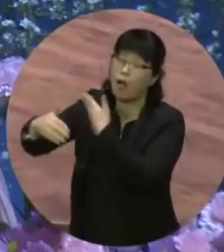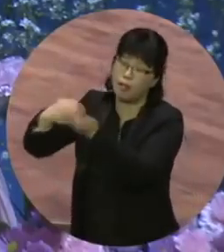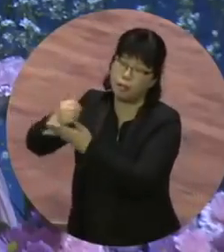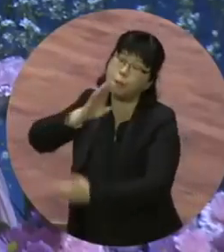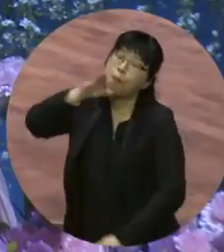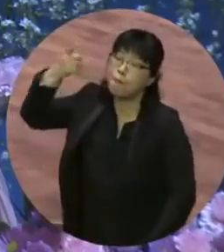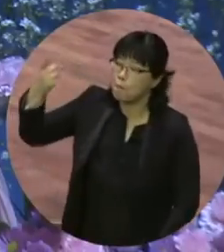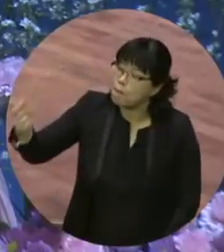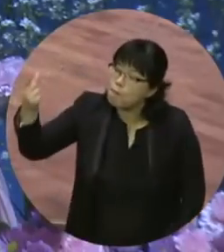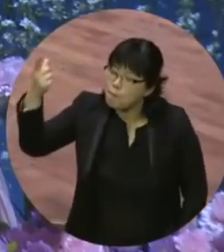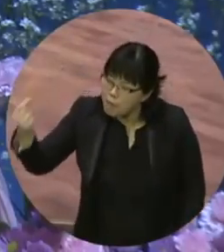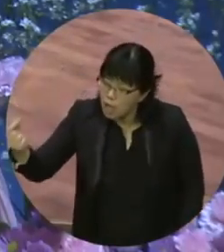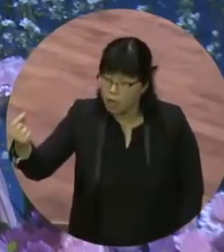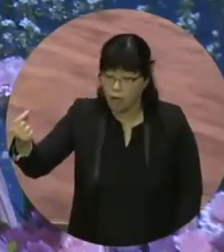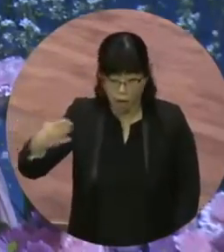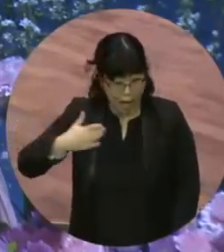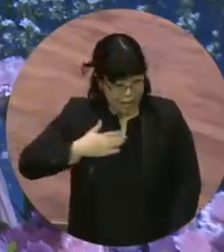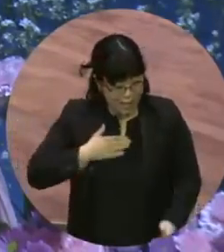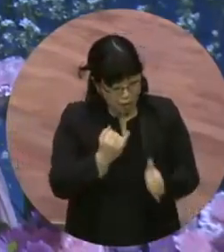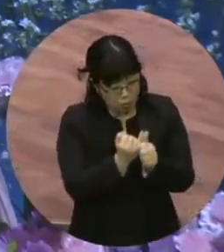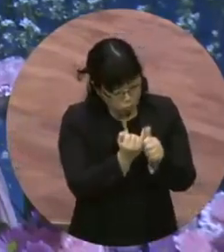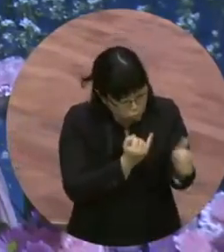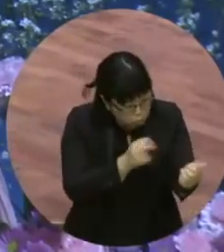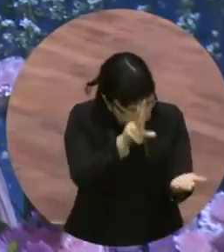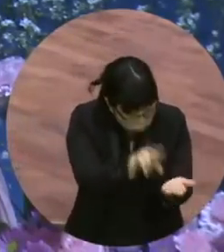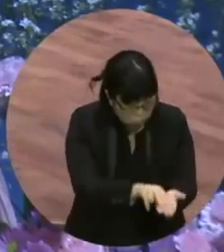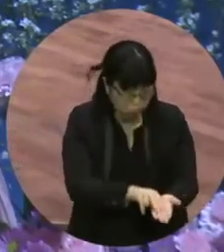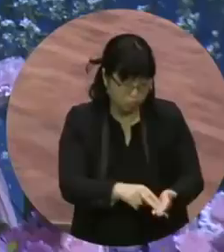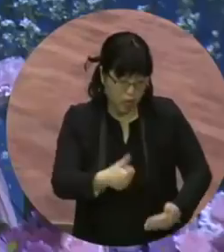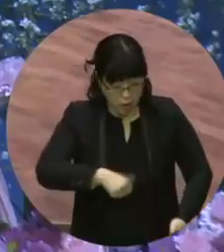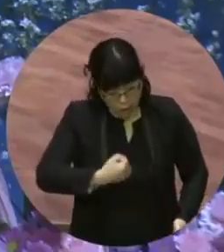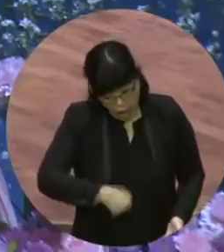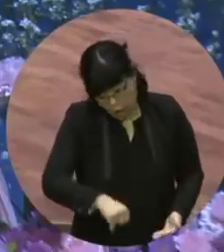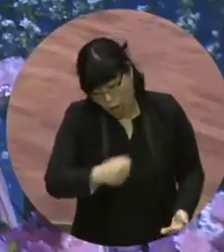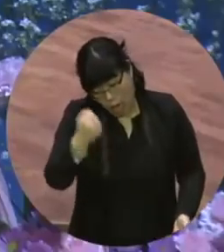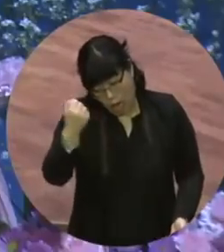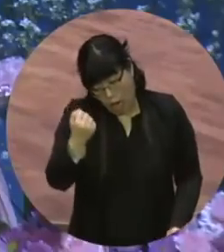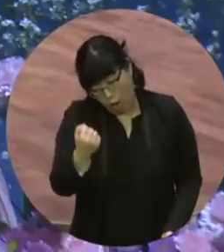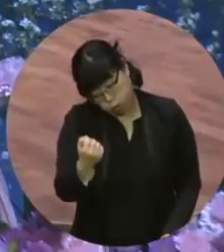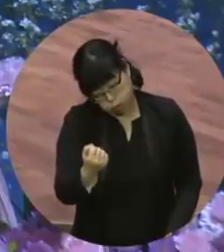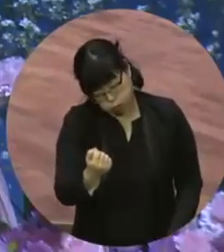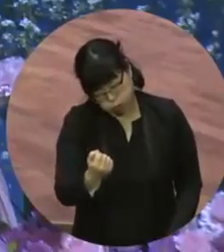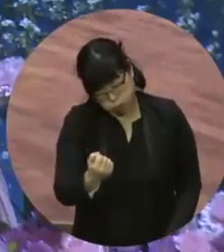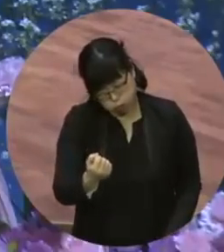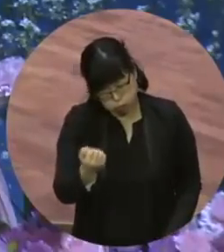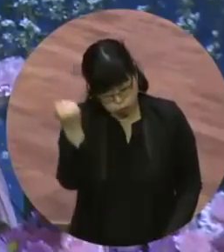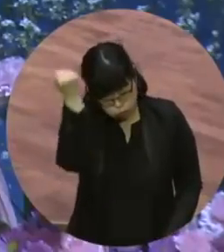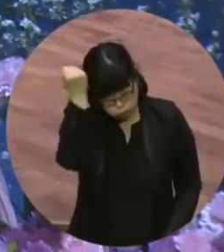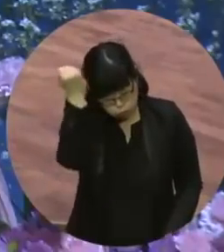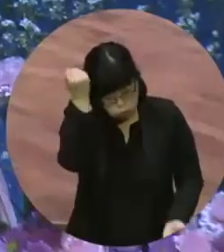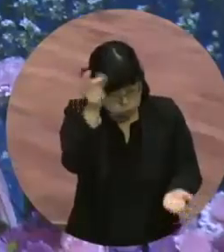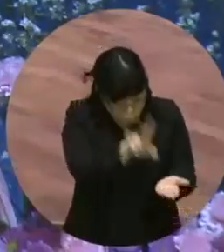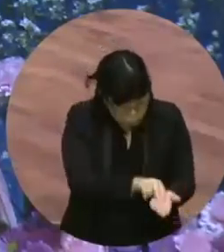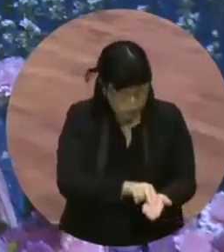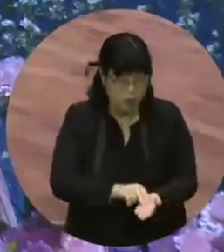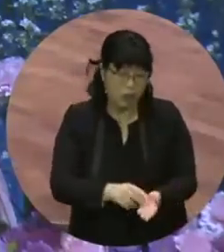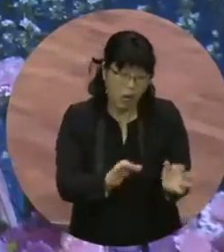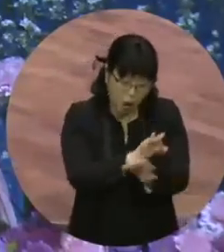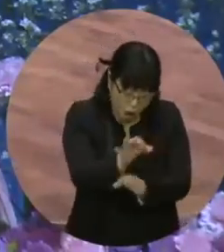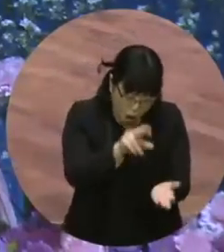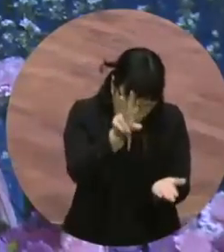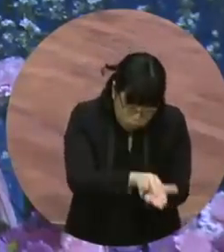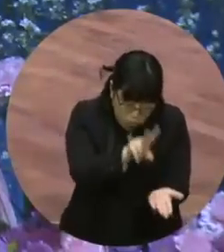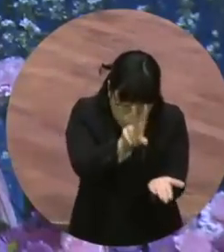문제, 자식 문제, 여러분 뭐 지금 뭐 아내 문제, 여러분 물질 문제 모든 것 다 그게 문제가 아니에요.